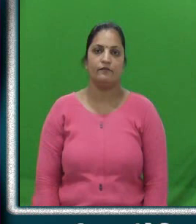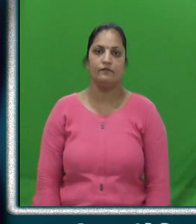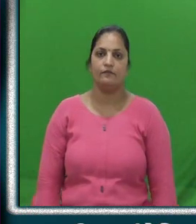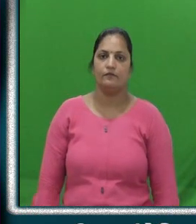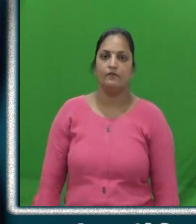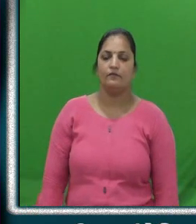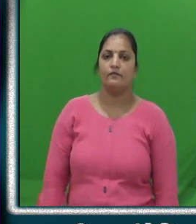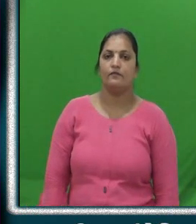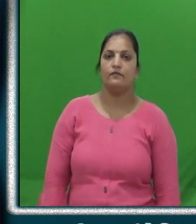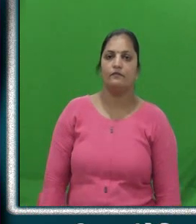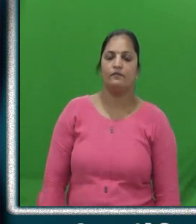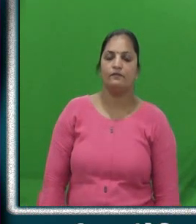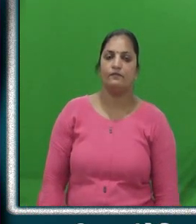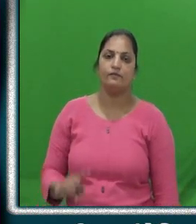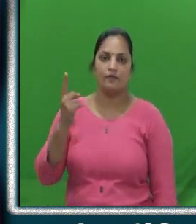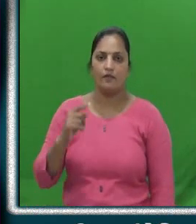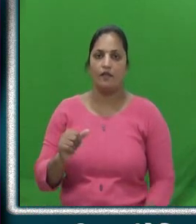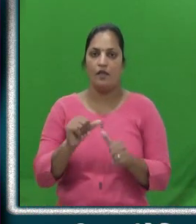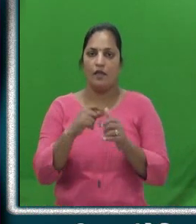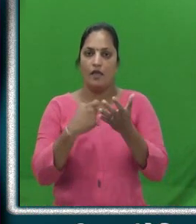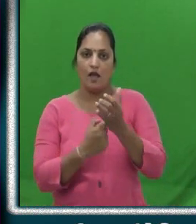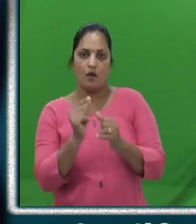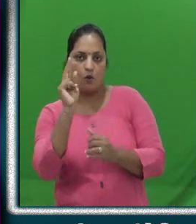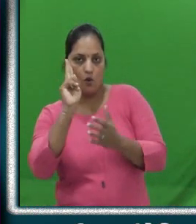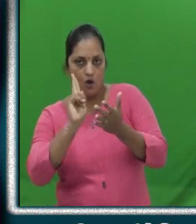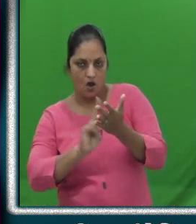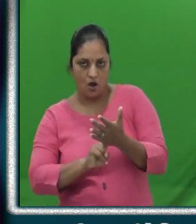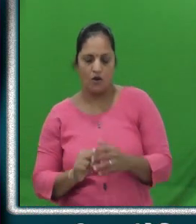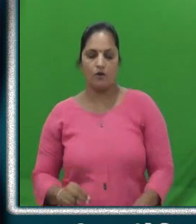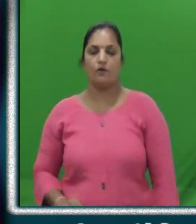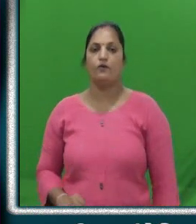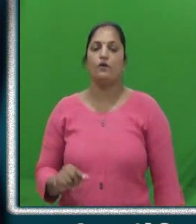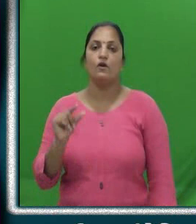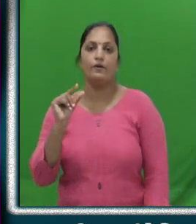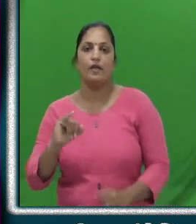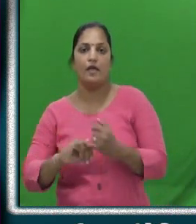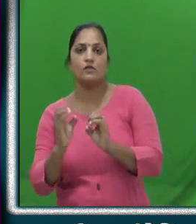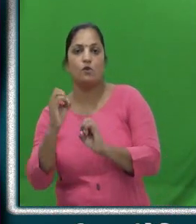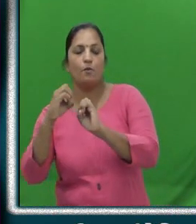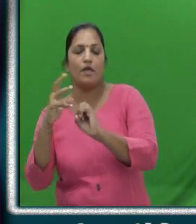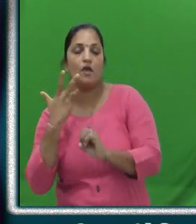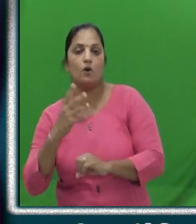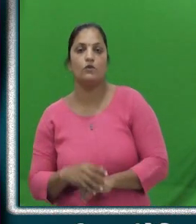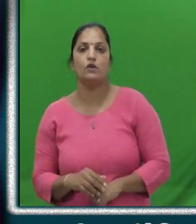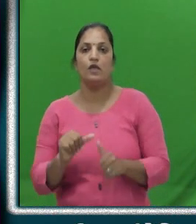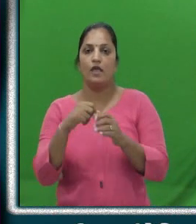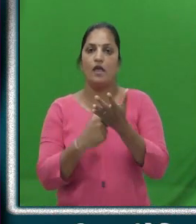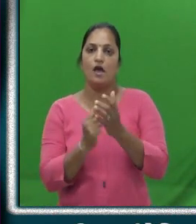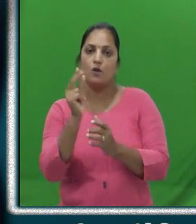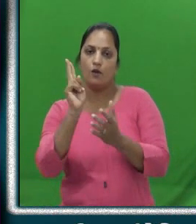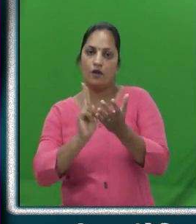એટ વોટ એજ ડીડ અરુણ ફાઉન્ડ EFI? તો અહીંથી લેવાનું સબ્જેક્ટ કયો છે વાક્યમાં?